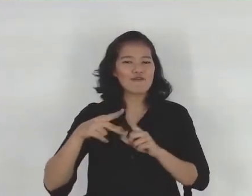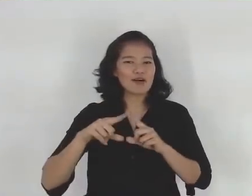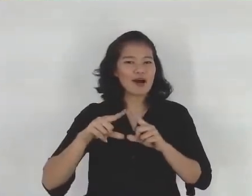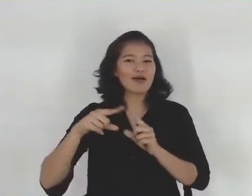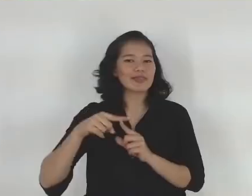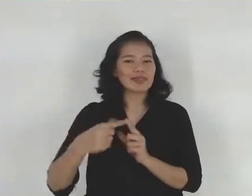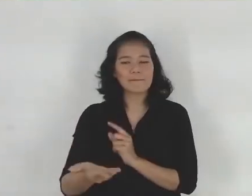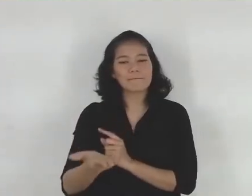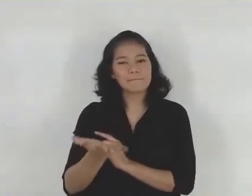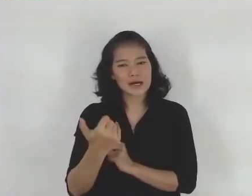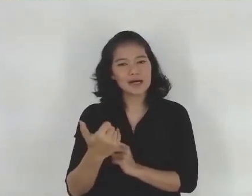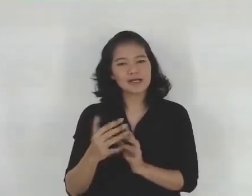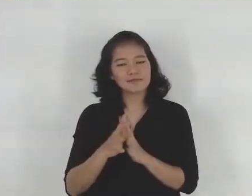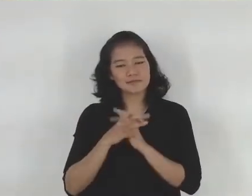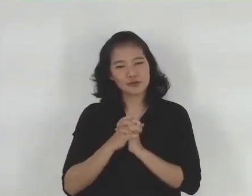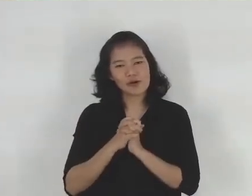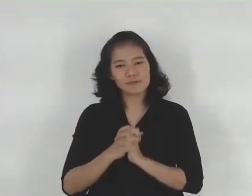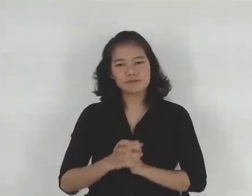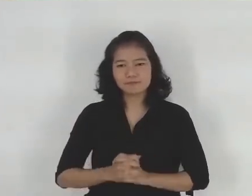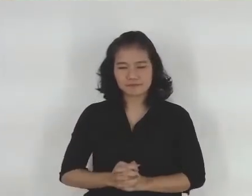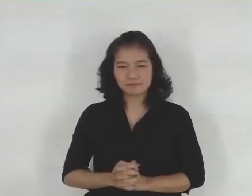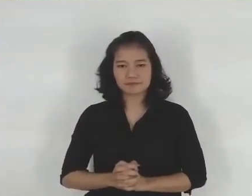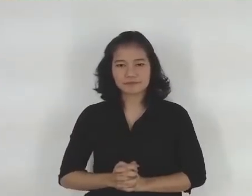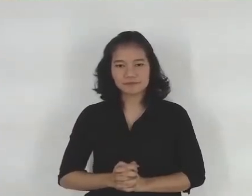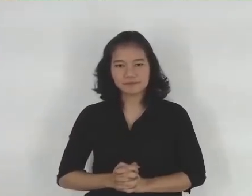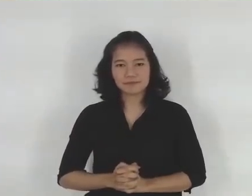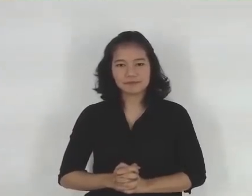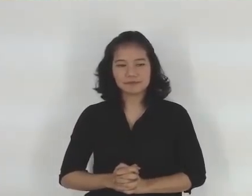mari kita bersihkan saat